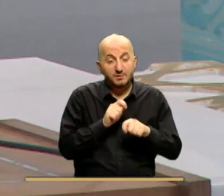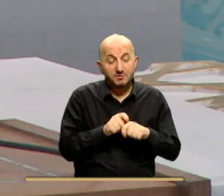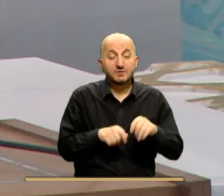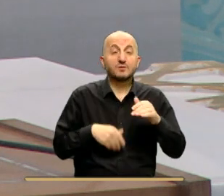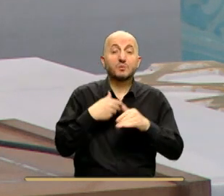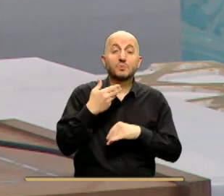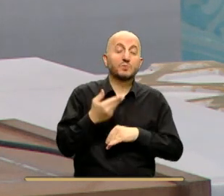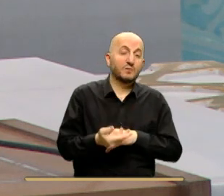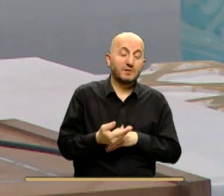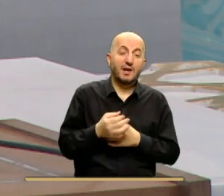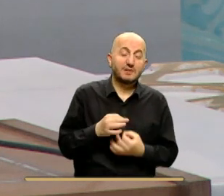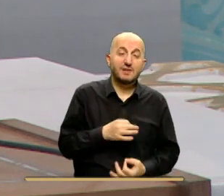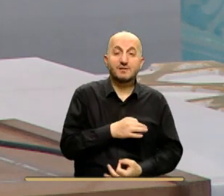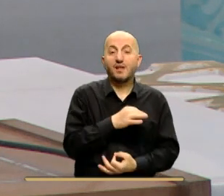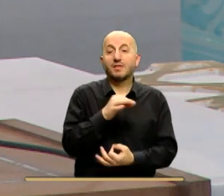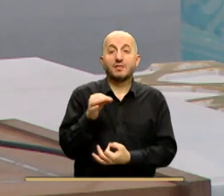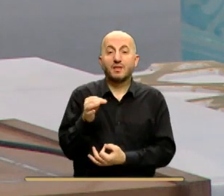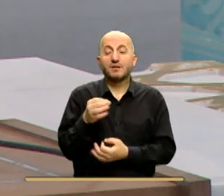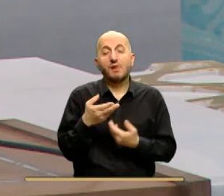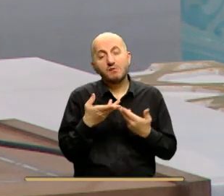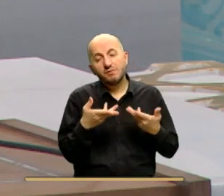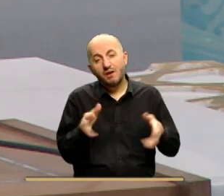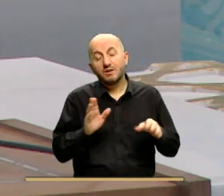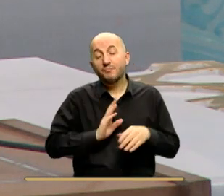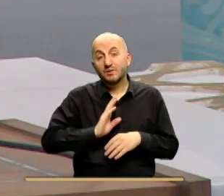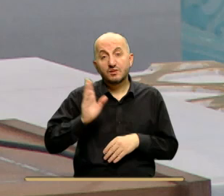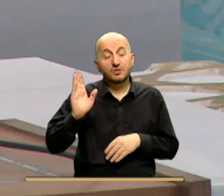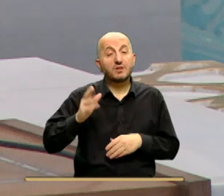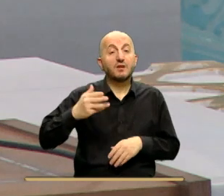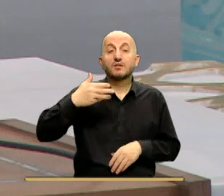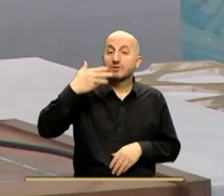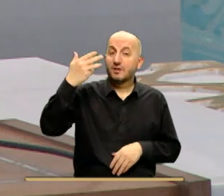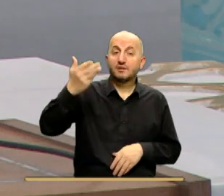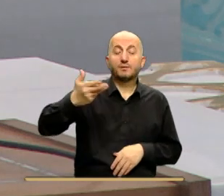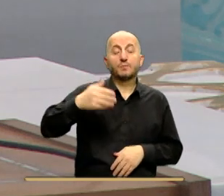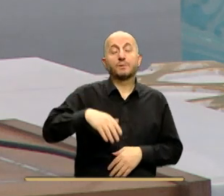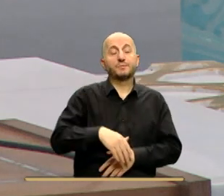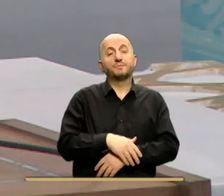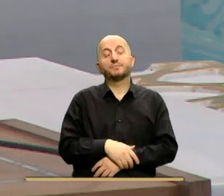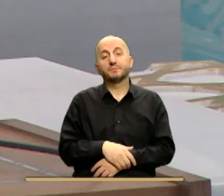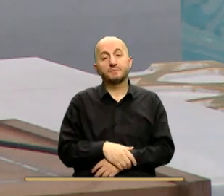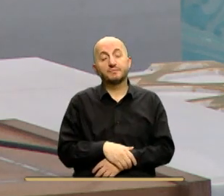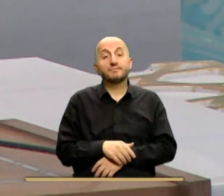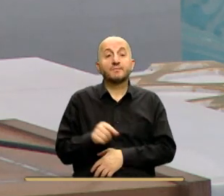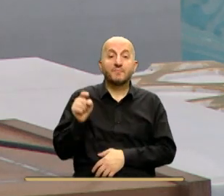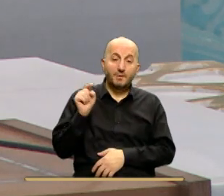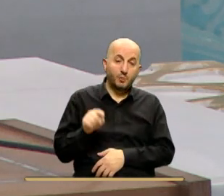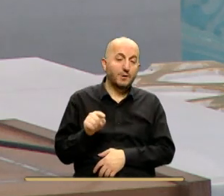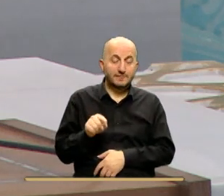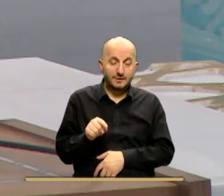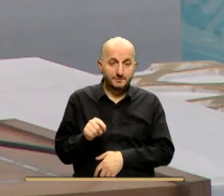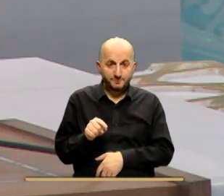sonucunda insanların dağılıp gideceklerine işaret ediyor. Ve burada